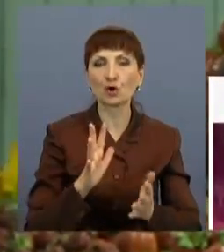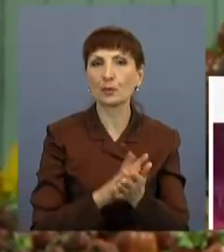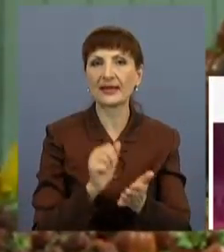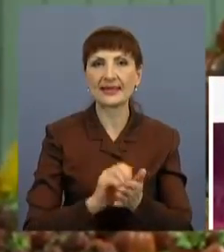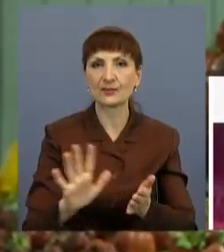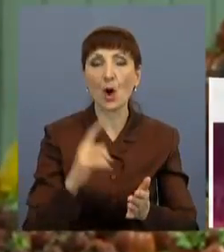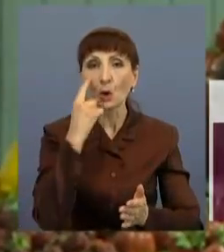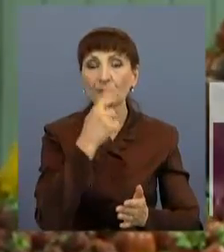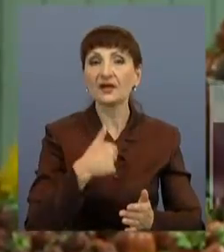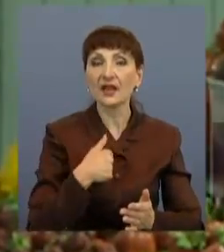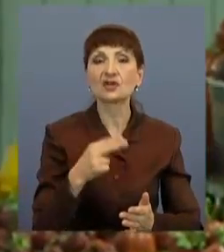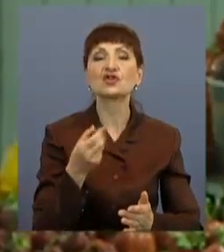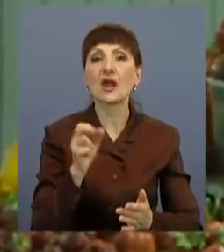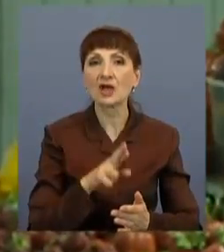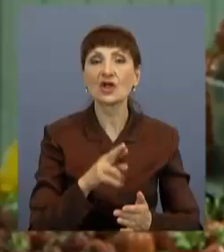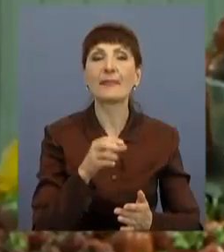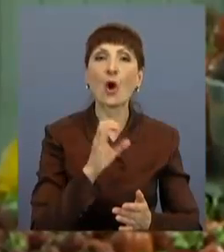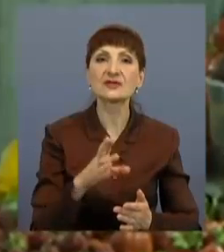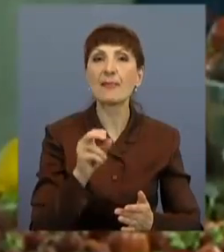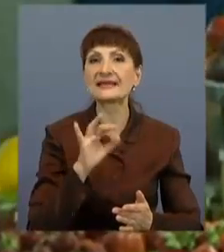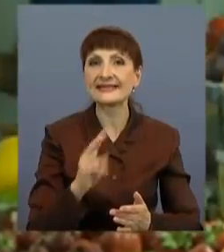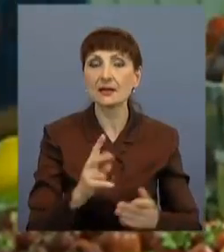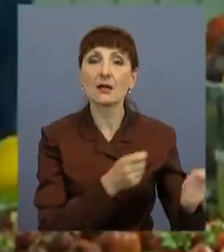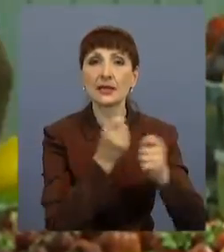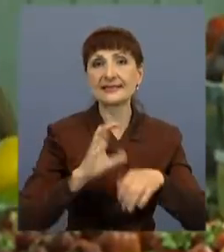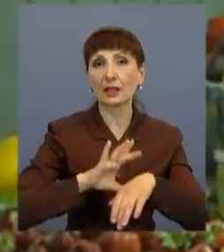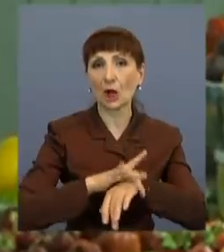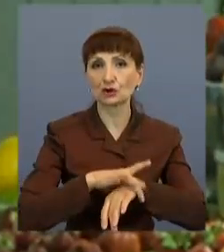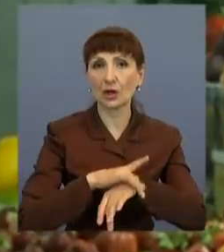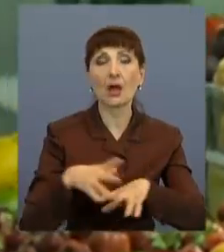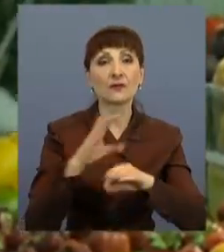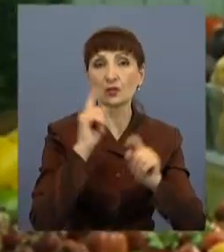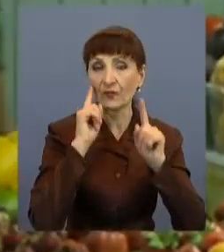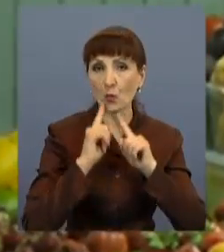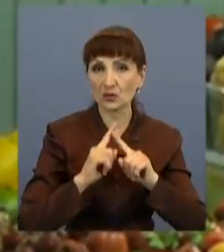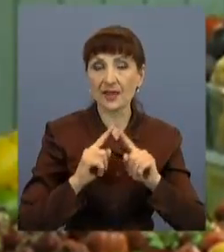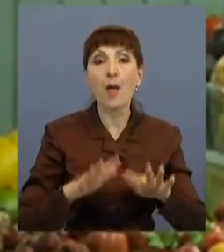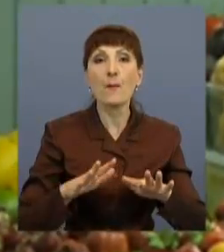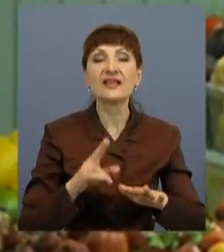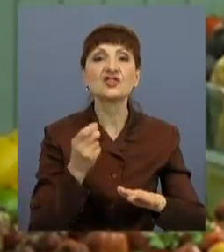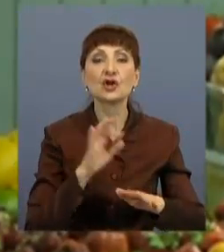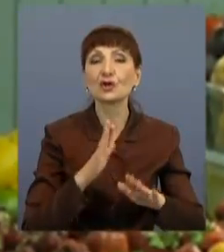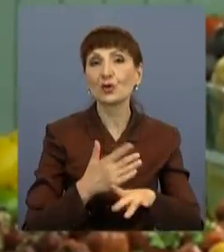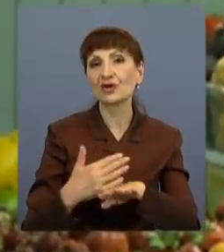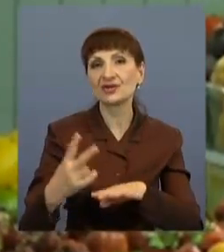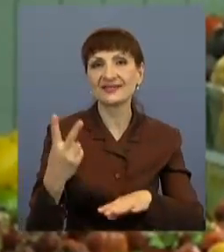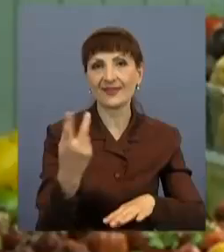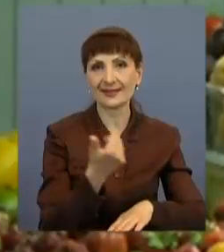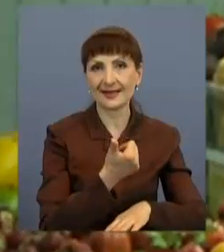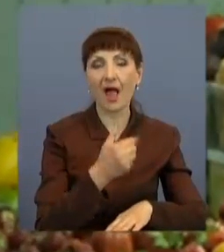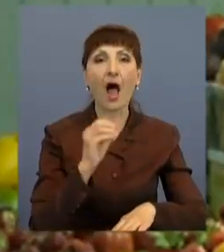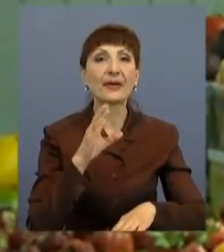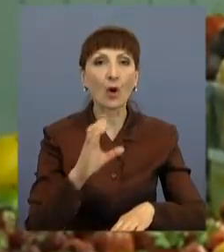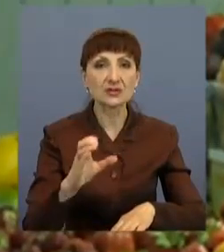испортилось. Клубника наша, черешня, абрикосы, персики, сливы – все это из Ташкента, и все вкусное. Местная черешня поступит только через недели две, а